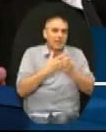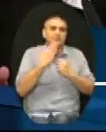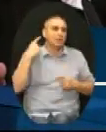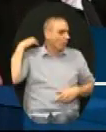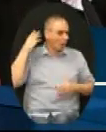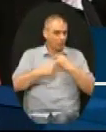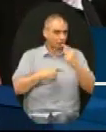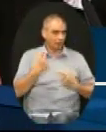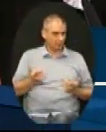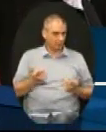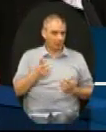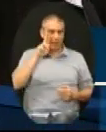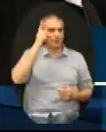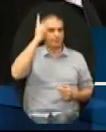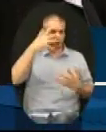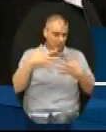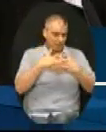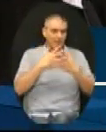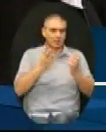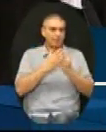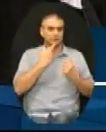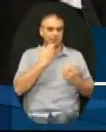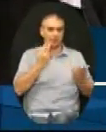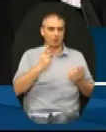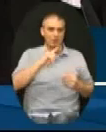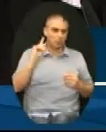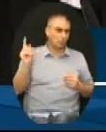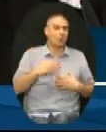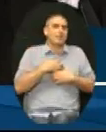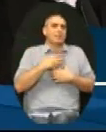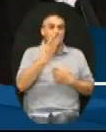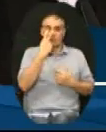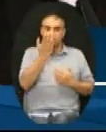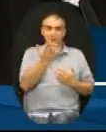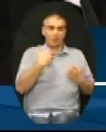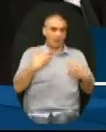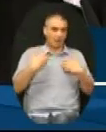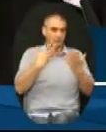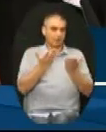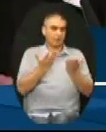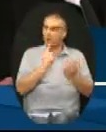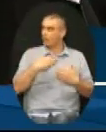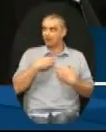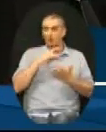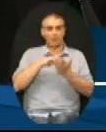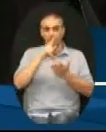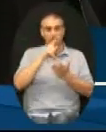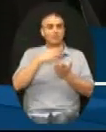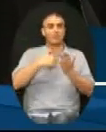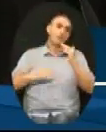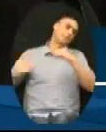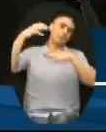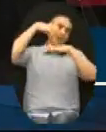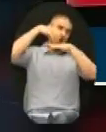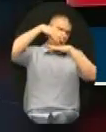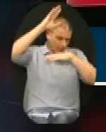כל השנים. 2000 שנה זה ייחד את עם ישראל. כולם התגעגעו לזה, תראי איזה הצגה הזאת. לא התגעגעו למקום הזה, התגעגעו להר מעליו, אם